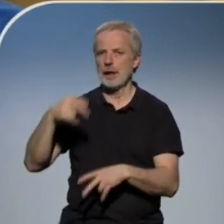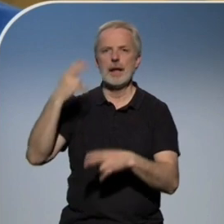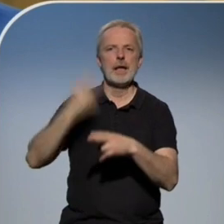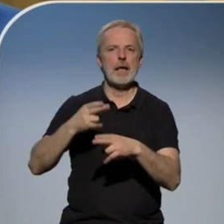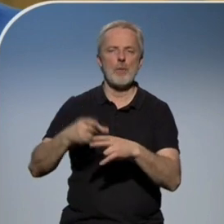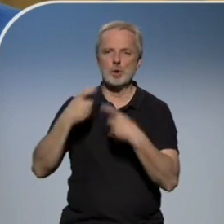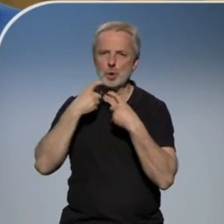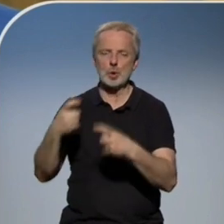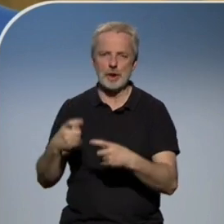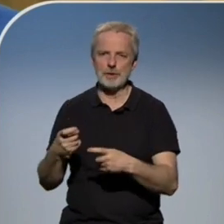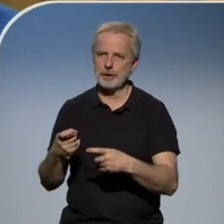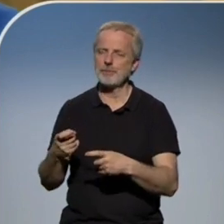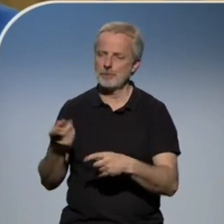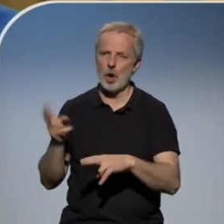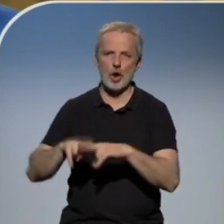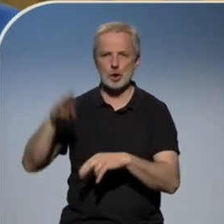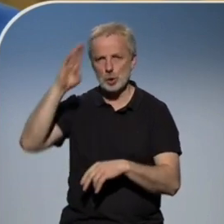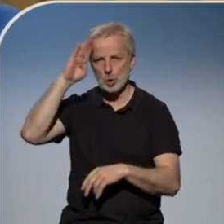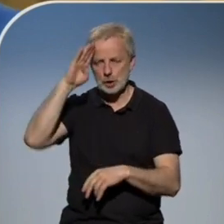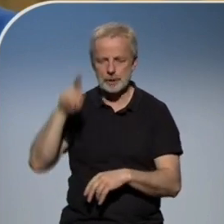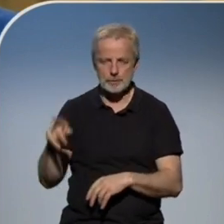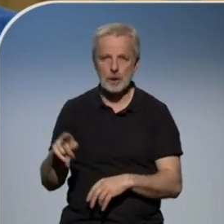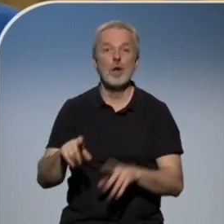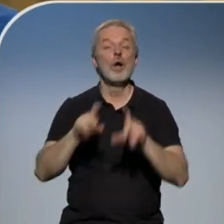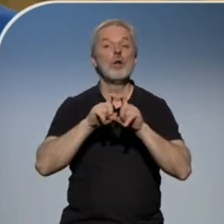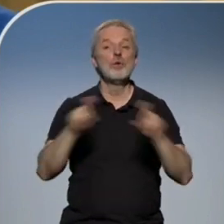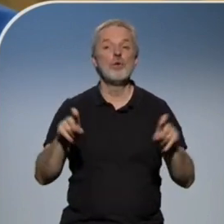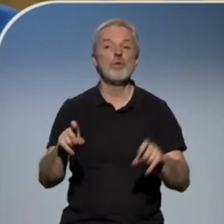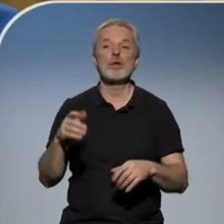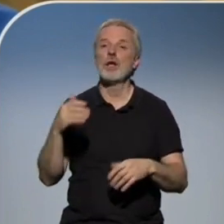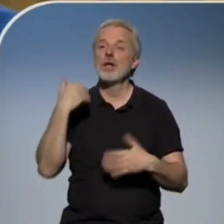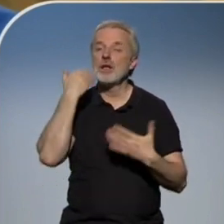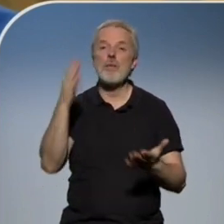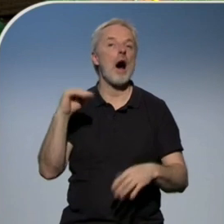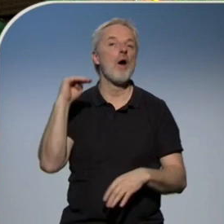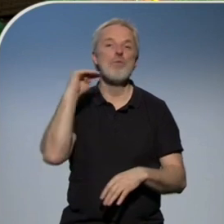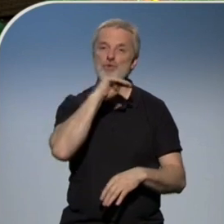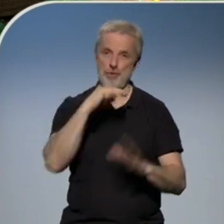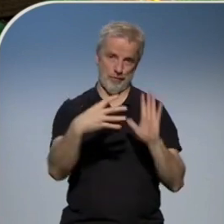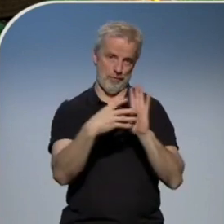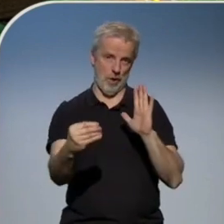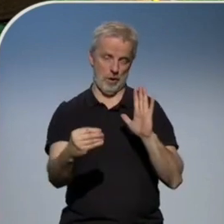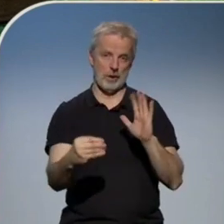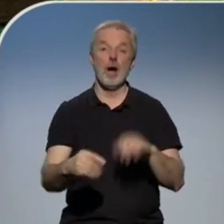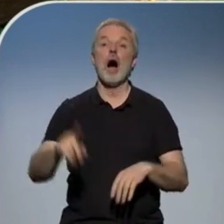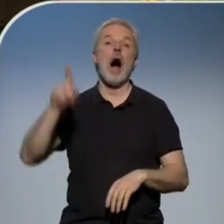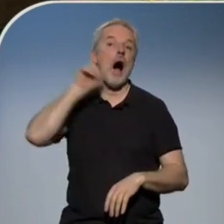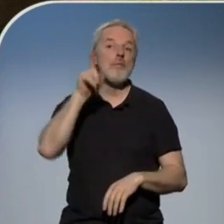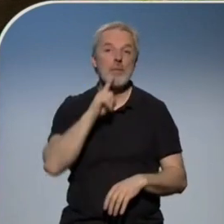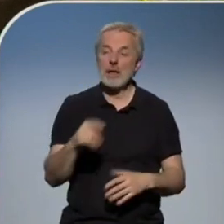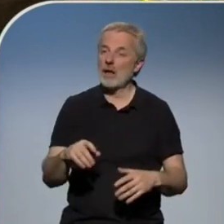než holčičky. Mm-hmm. Je to z toho důvodu, že chybí mužský element v rámci výchovy. A maminky jsou z toho, že jo, nešťastné,